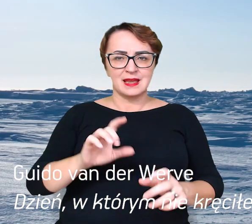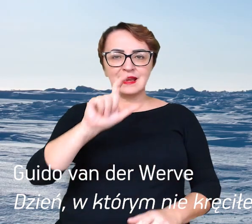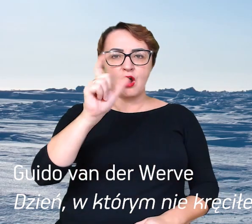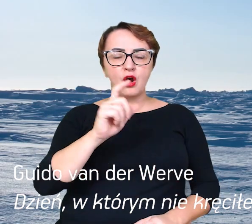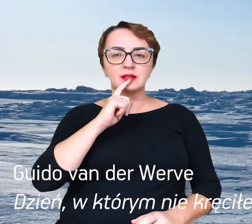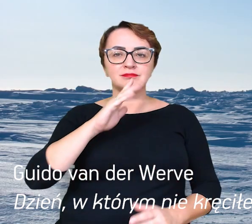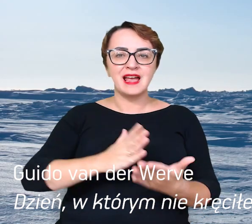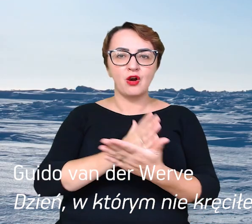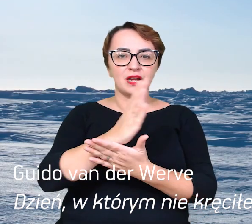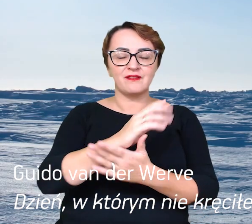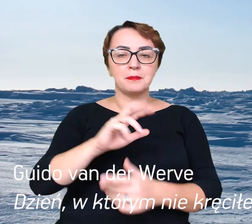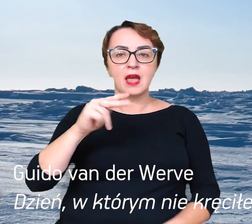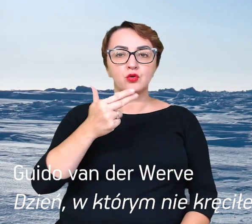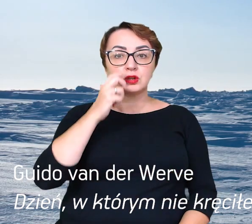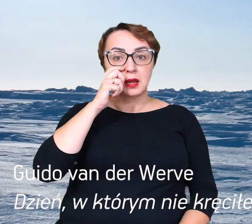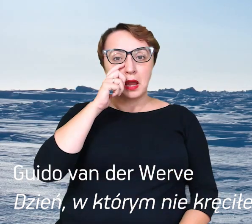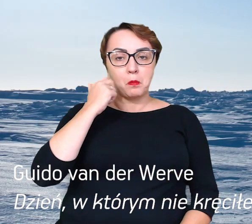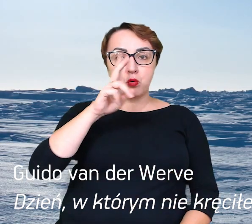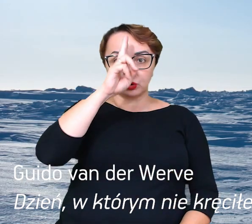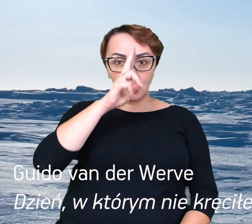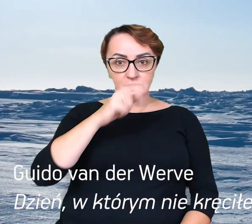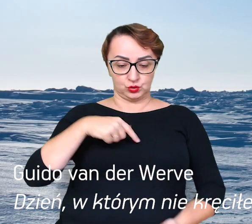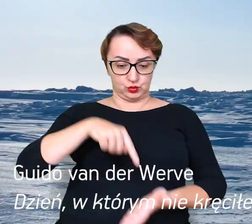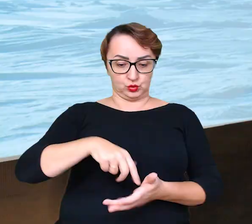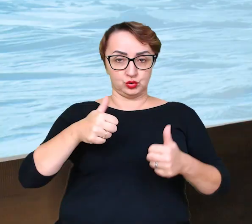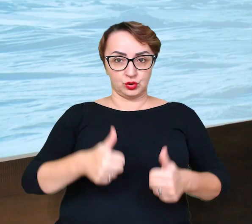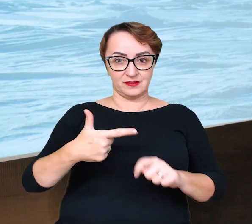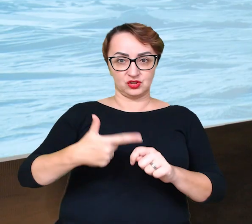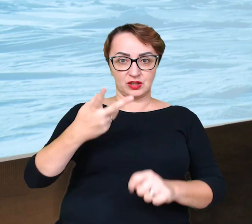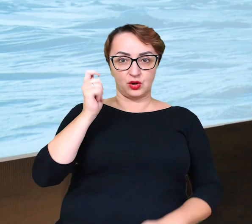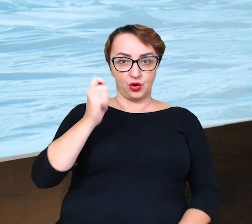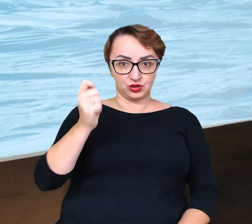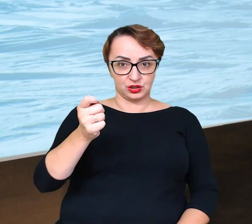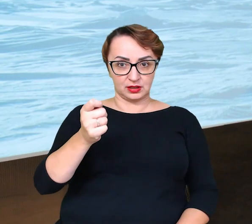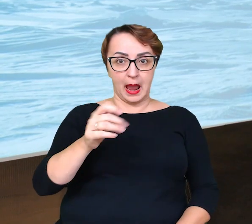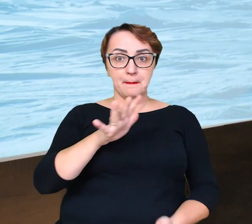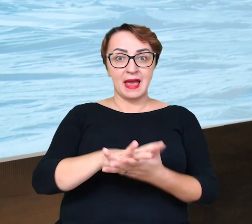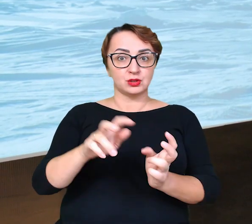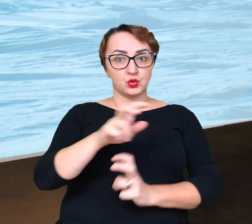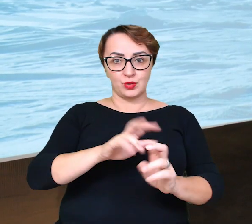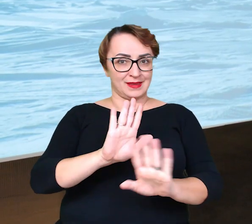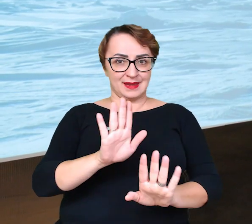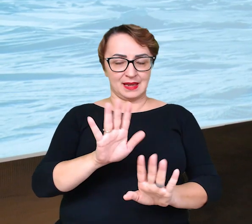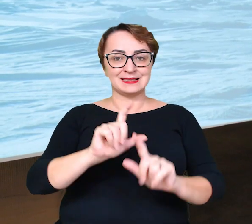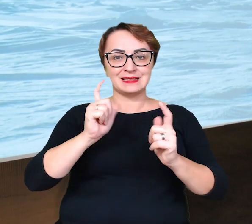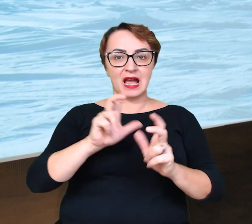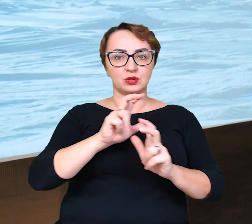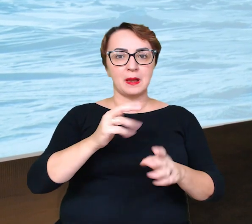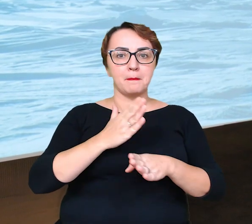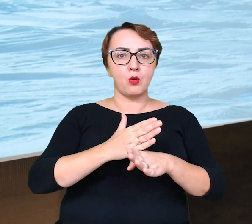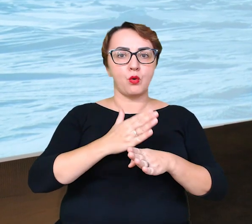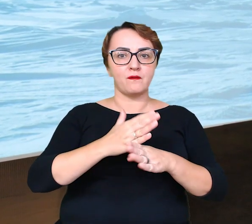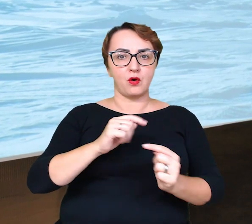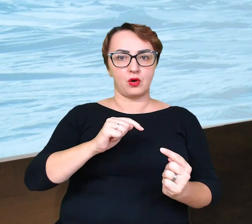północnego i został tam przez 24 godziny w tym samym miejscu, ale nie nieruchomo, ponieważ przez cały czas obracał się